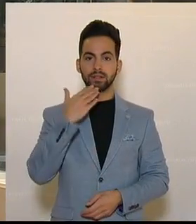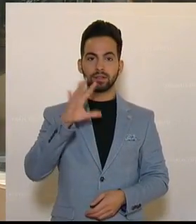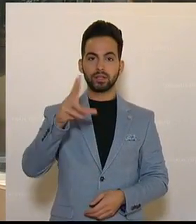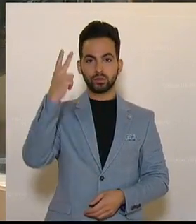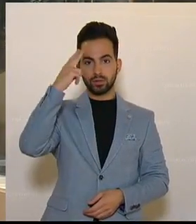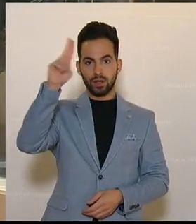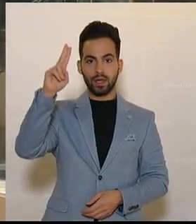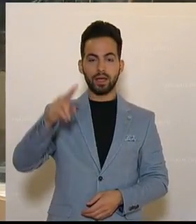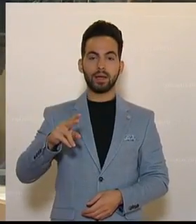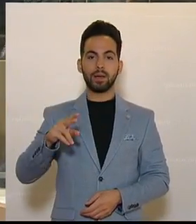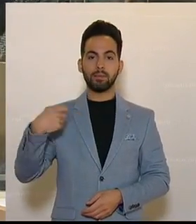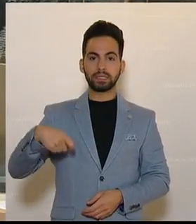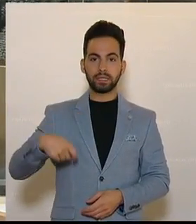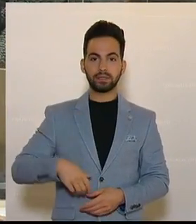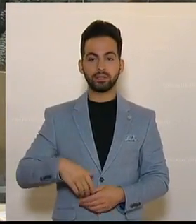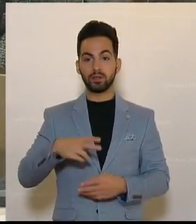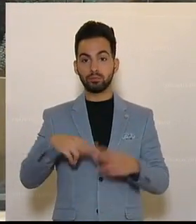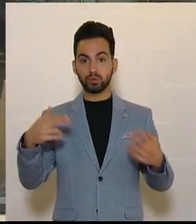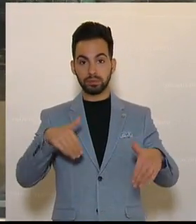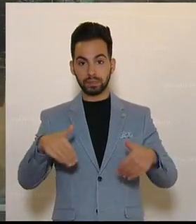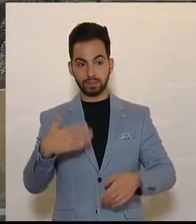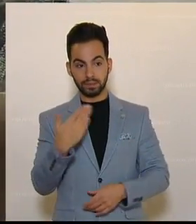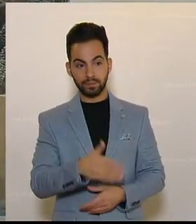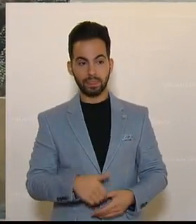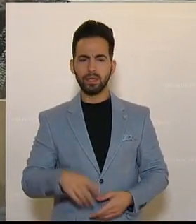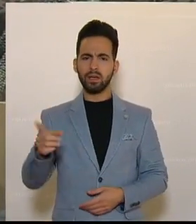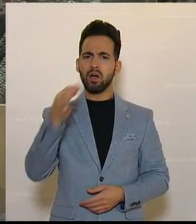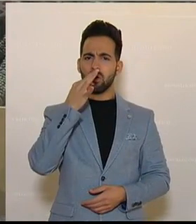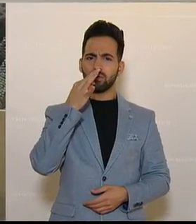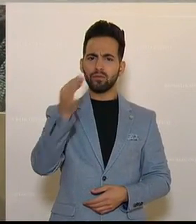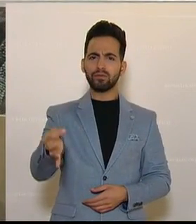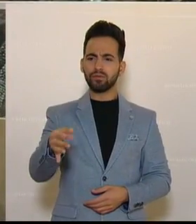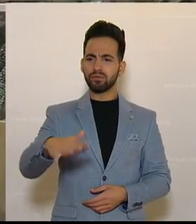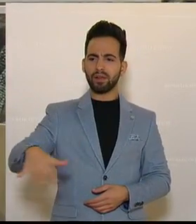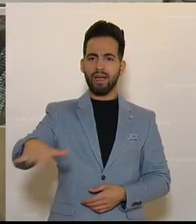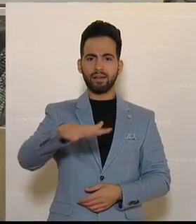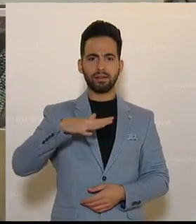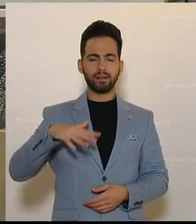Dankeschön, Herr Präsident, Herr Bundesminister. Die Frage der